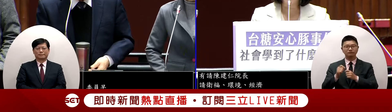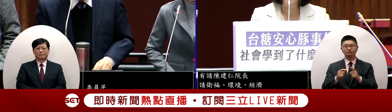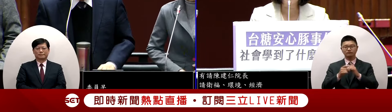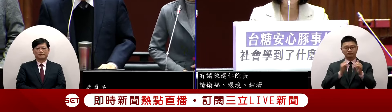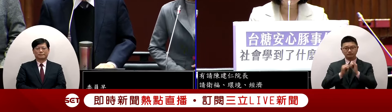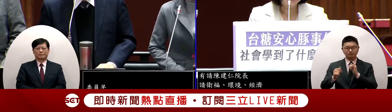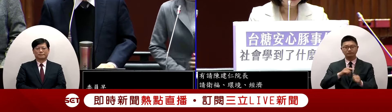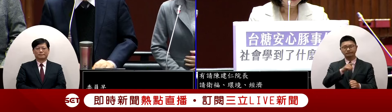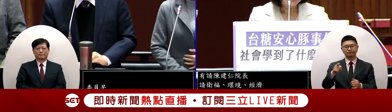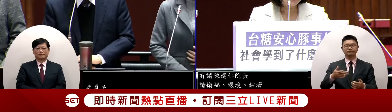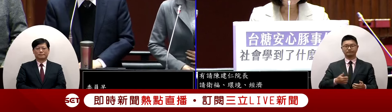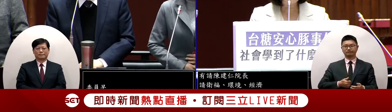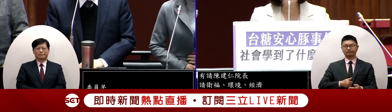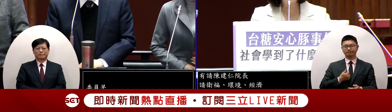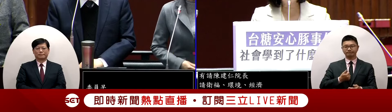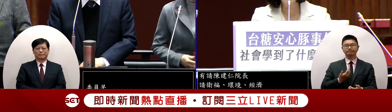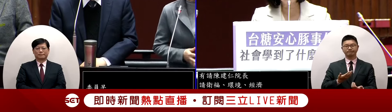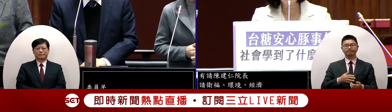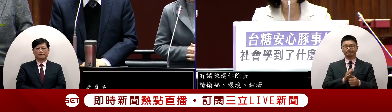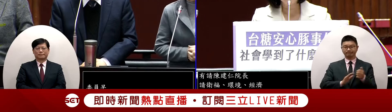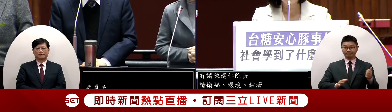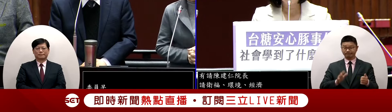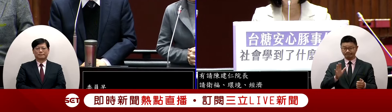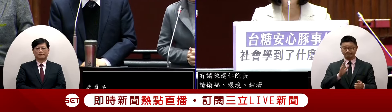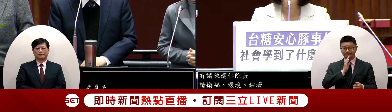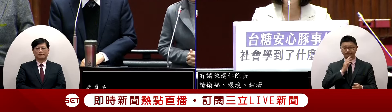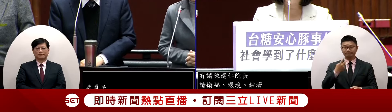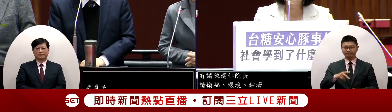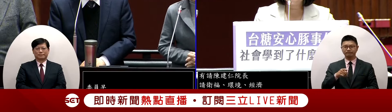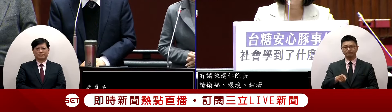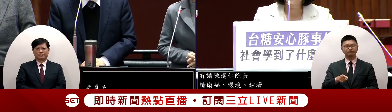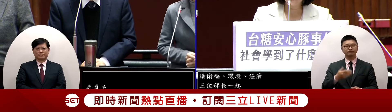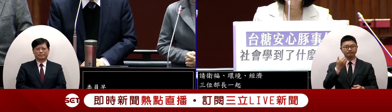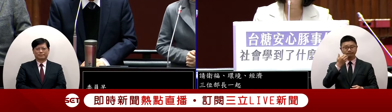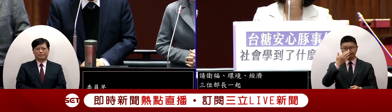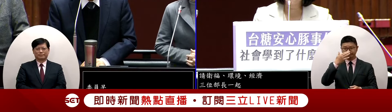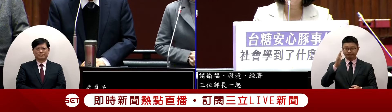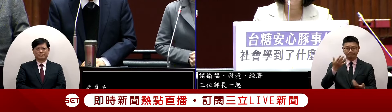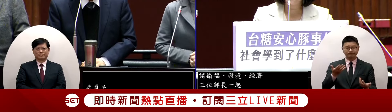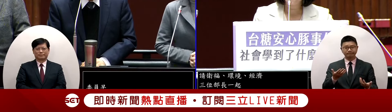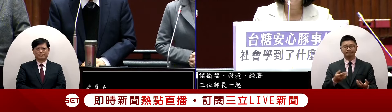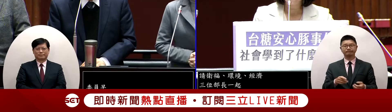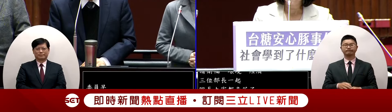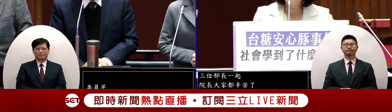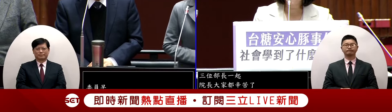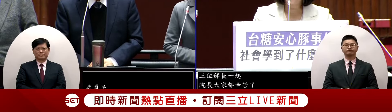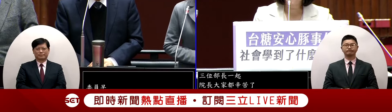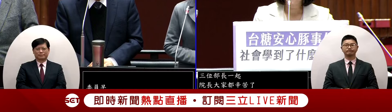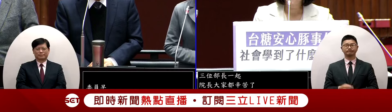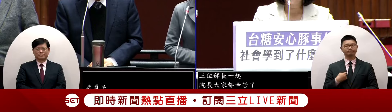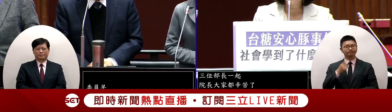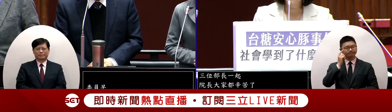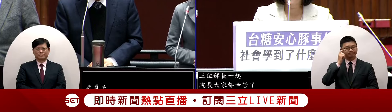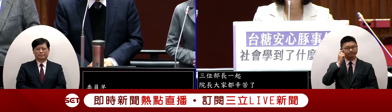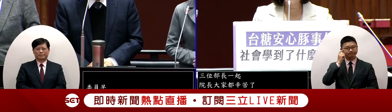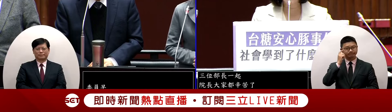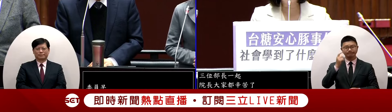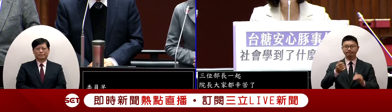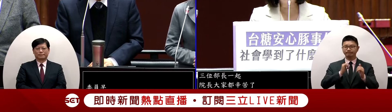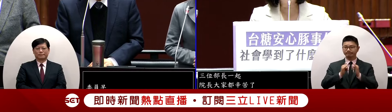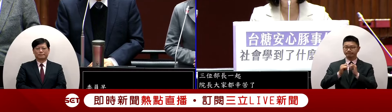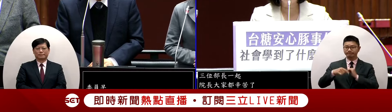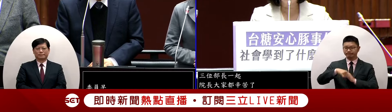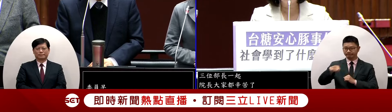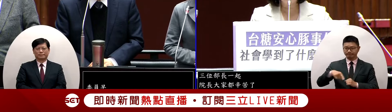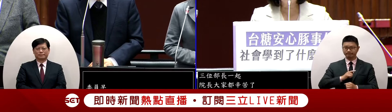无形的成本。到底这个事件谁是赢家，谁是输家？我想社会可以清楚